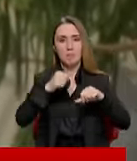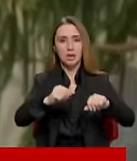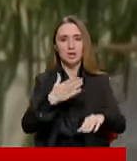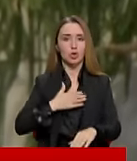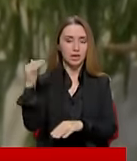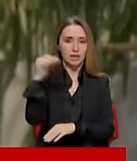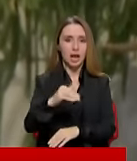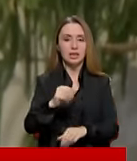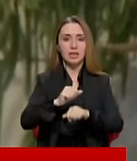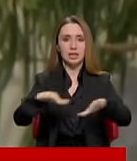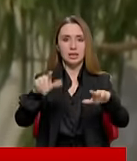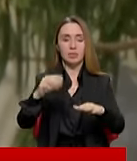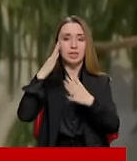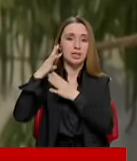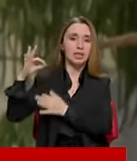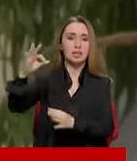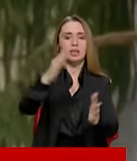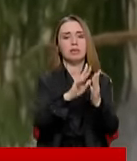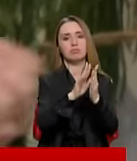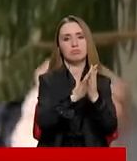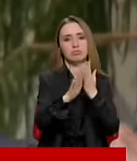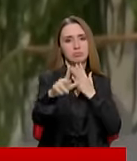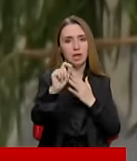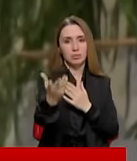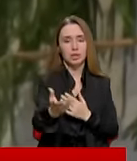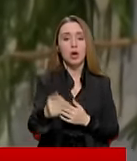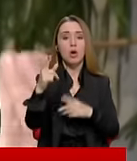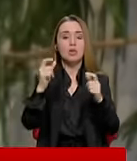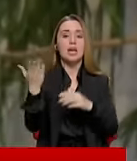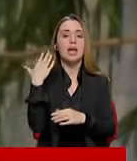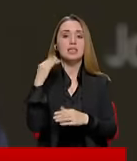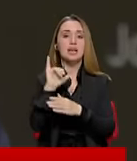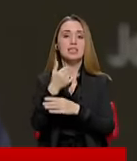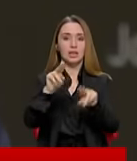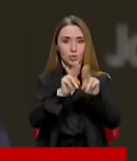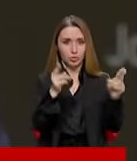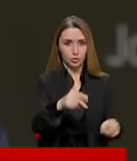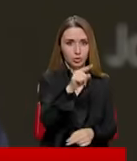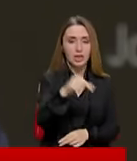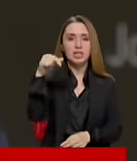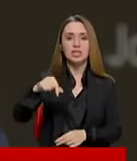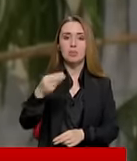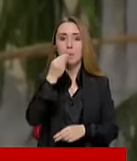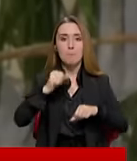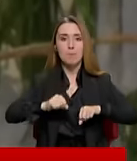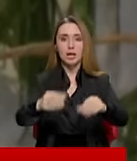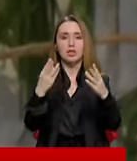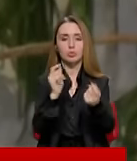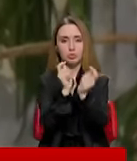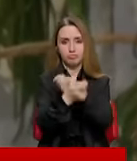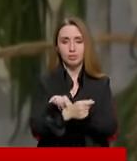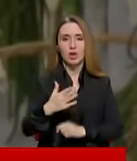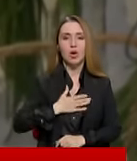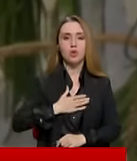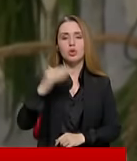yayınımızı gerçekleştirdik ve yine insanlar orada kuyruk orası Eskiden bir sanat galerisi ymiş şimdi bir market önünde de